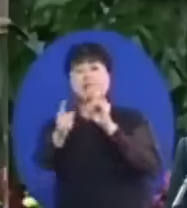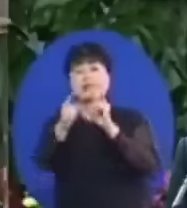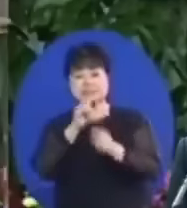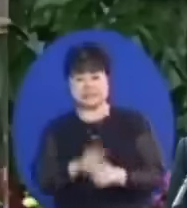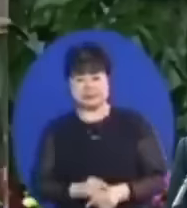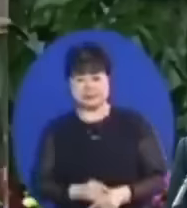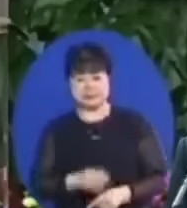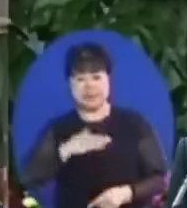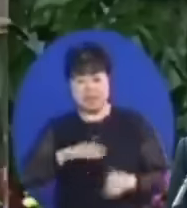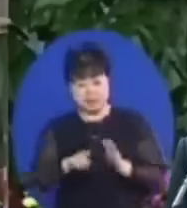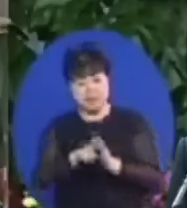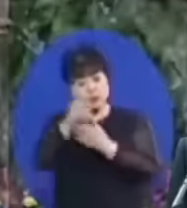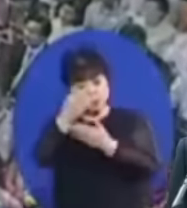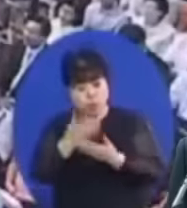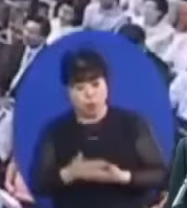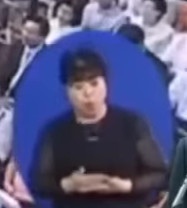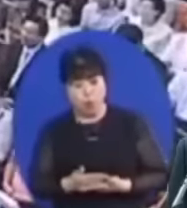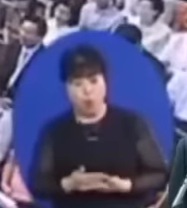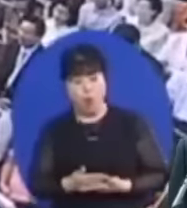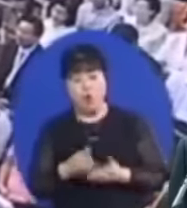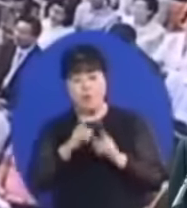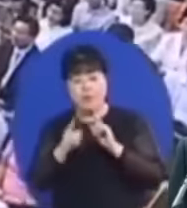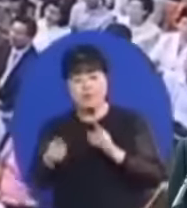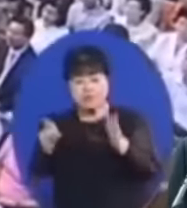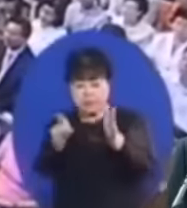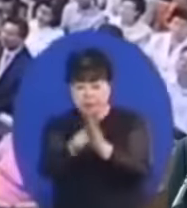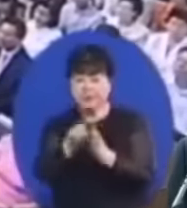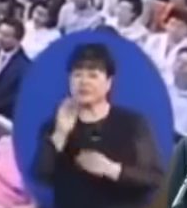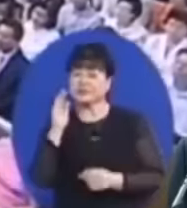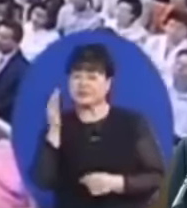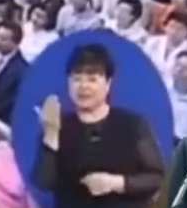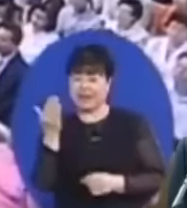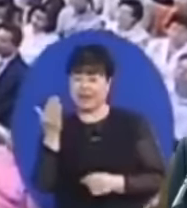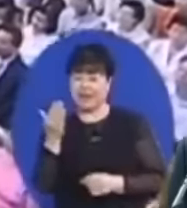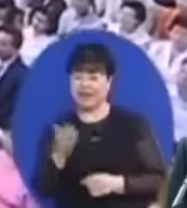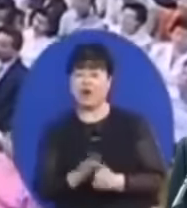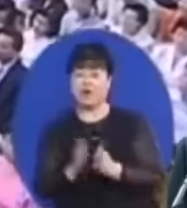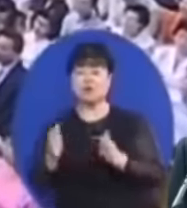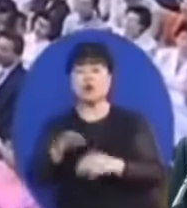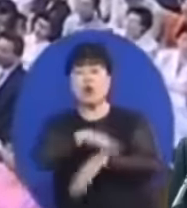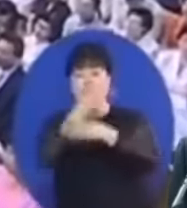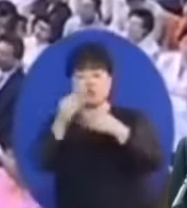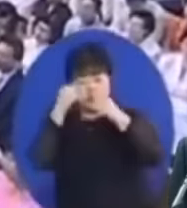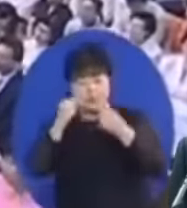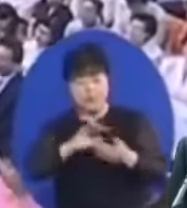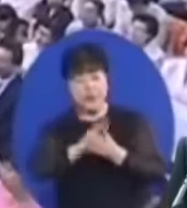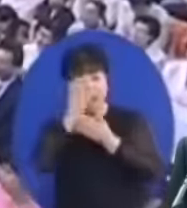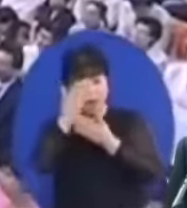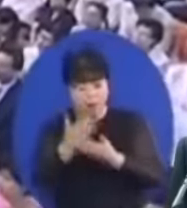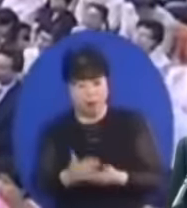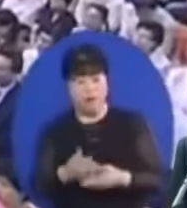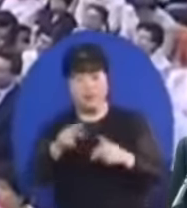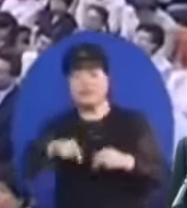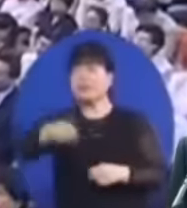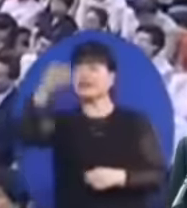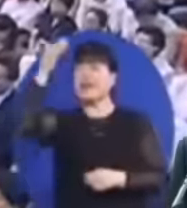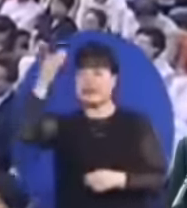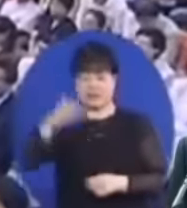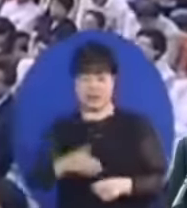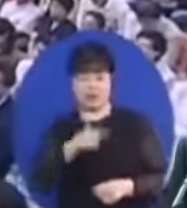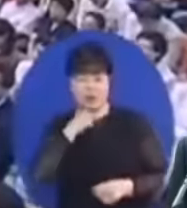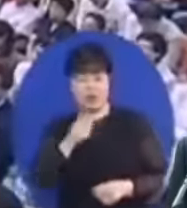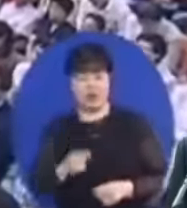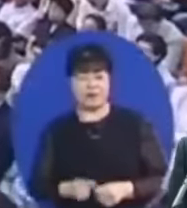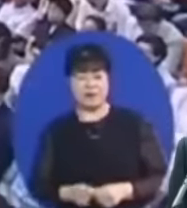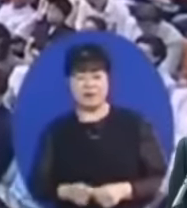말씀은 제게 믿음을 주었습니다. 저는 그 말씀을 믿게 되었습니다. 그로부터 저의 모든 삶이 변화되어 이전에 제가 바라던 것을